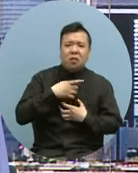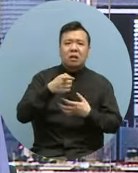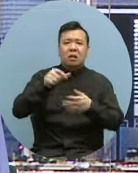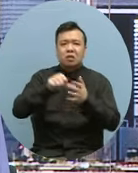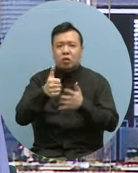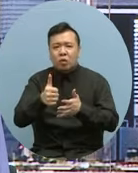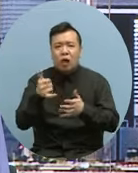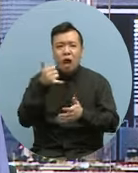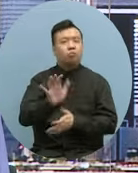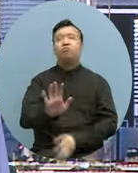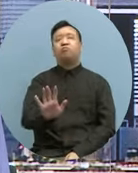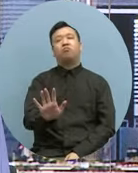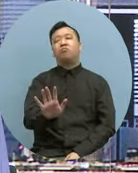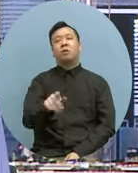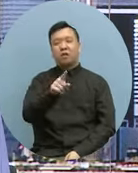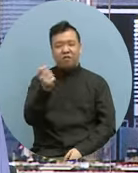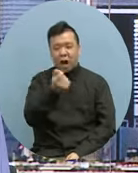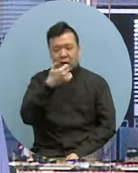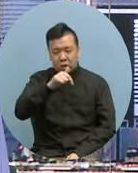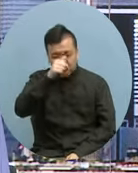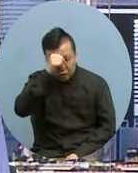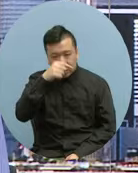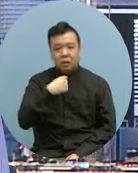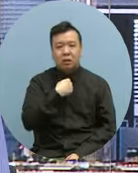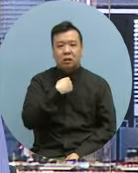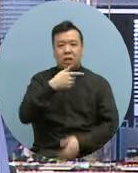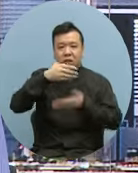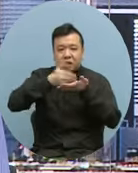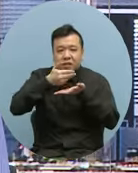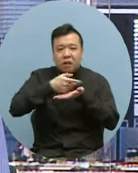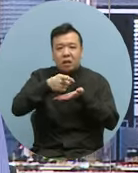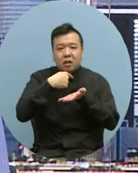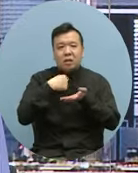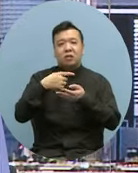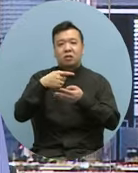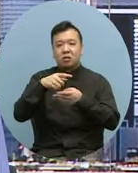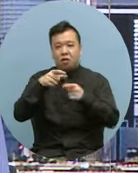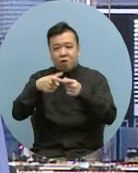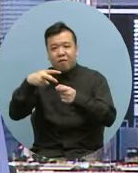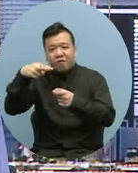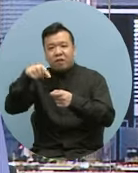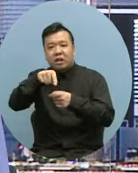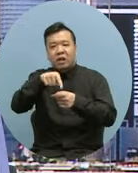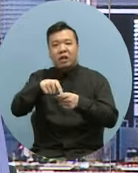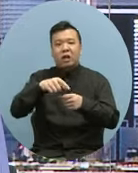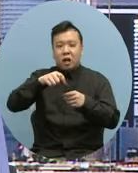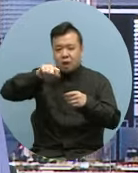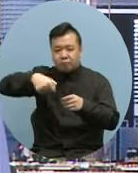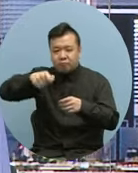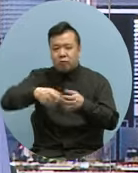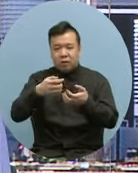好就唔好參加啦嚇，咁盡快睇醫生啦。咁另外食飯嗰時候咧，就盡量用公筷啦、公羹啦。